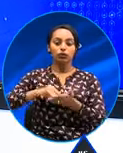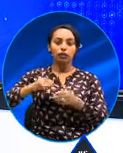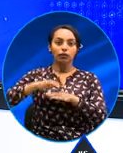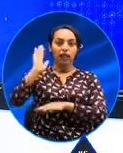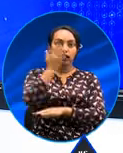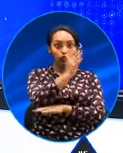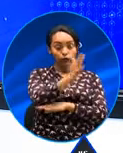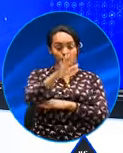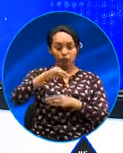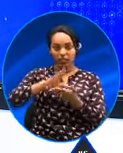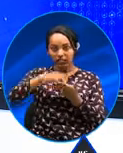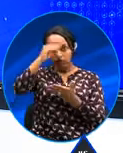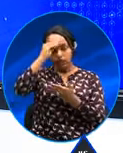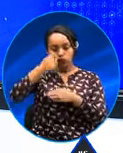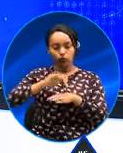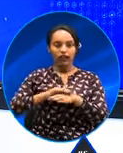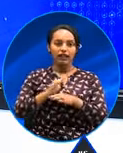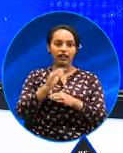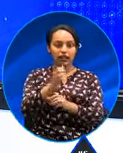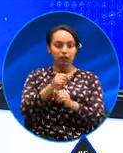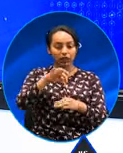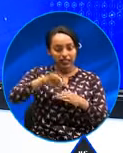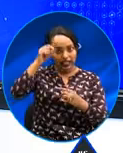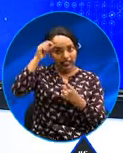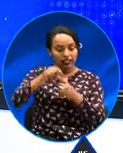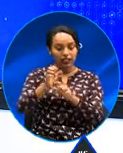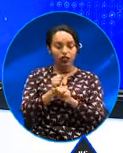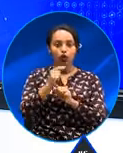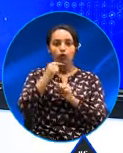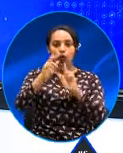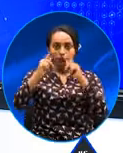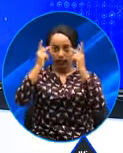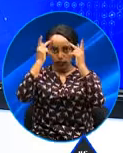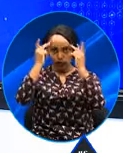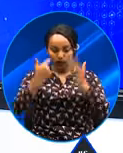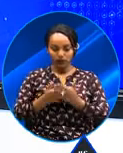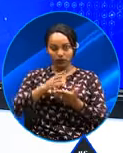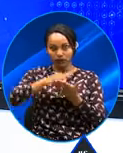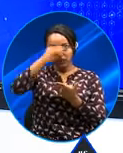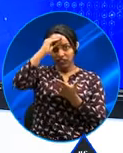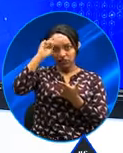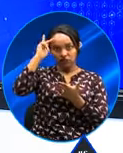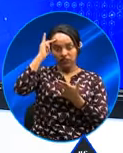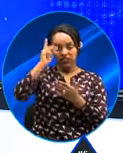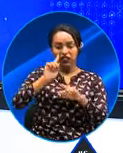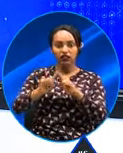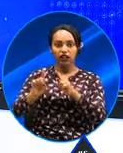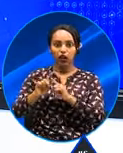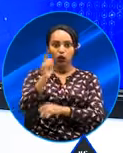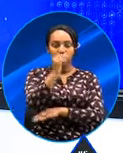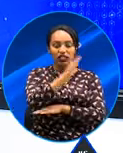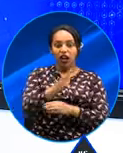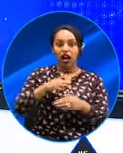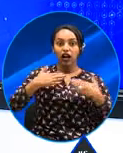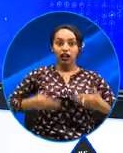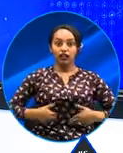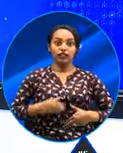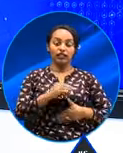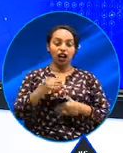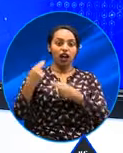ሚሊዮን በላይ ችግኞችን በትምህርት ዘርፉ ለመትከል እቅድ ይዘናል ብለዋል ሚኒስትሩ። የትምህርት ሚኒስቴር የተለያዩ የዘርፉ